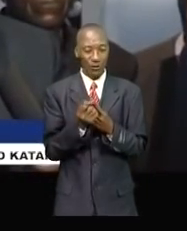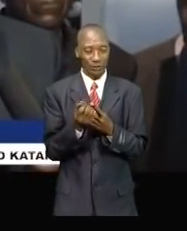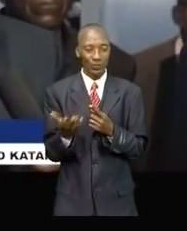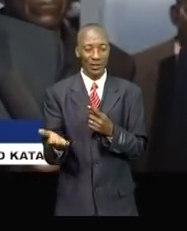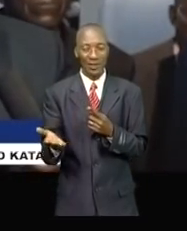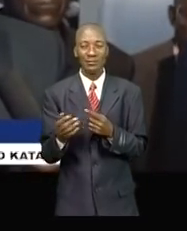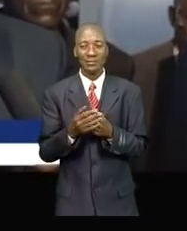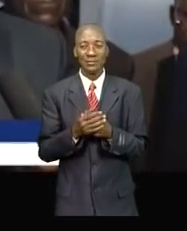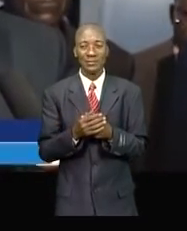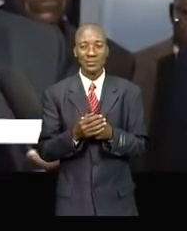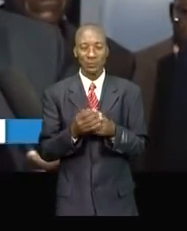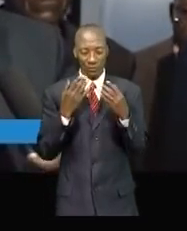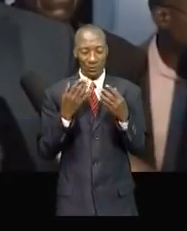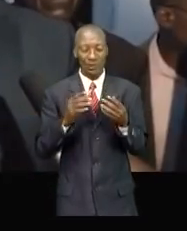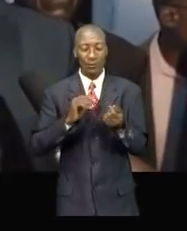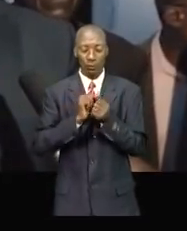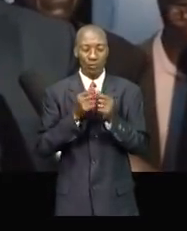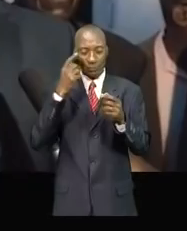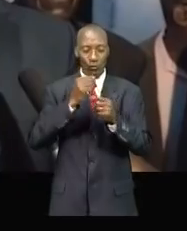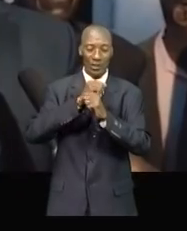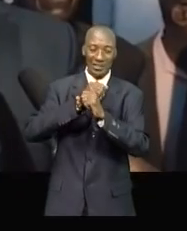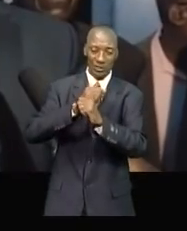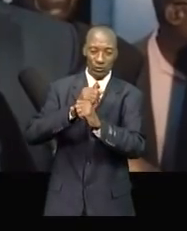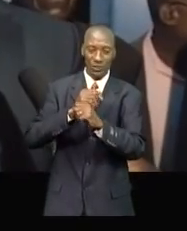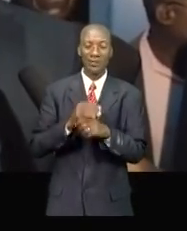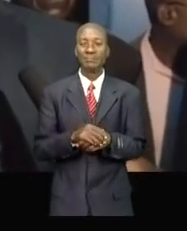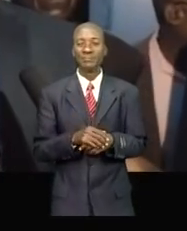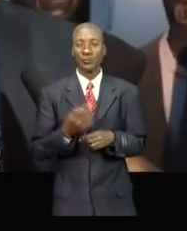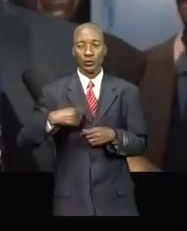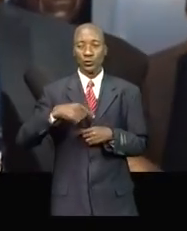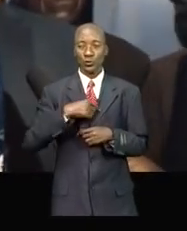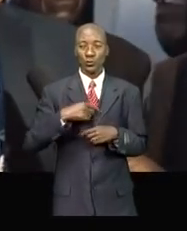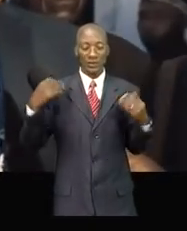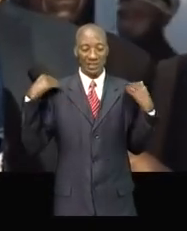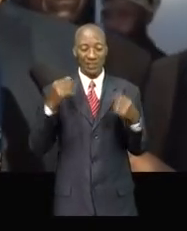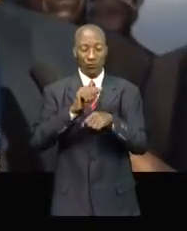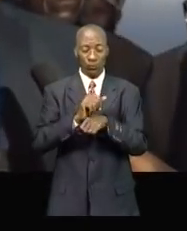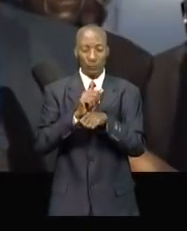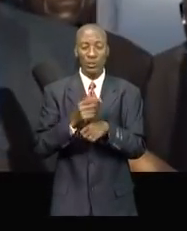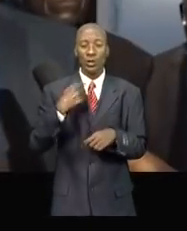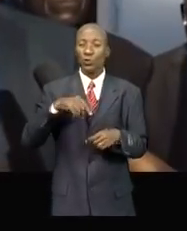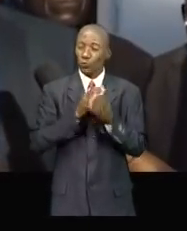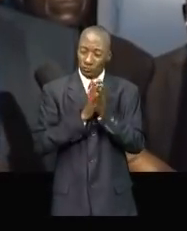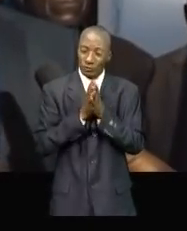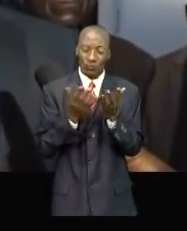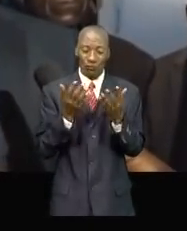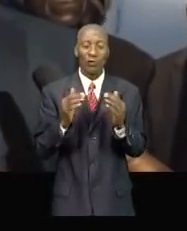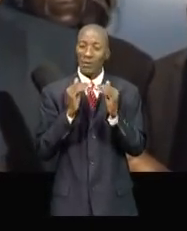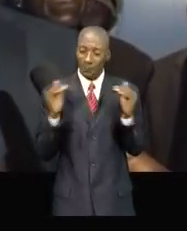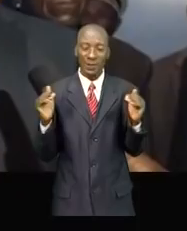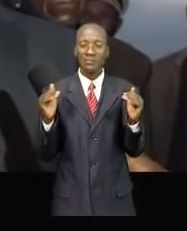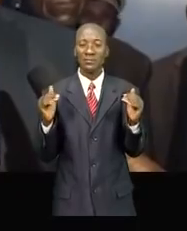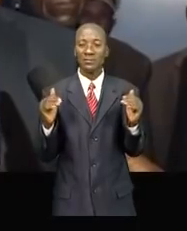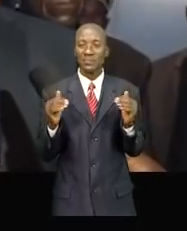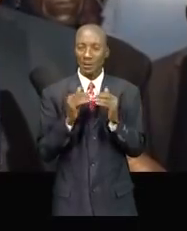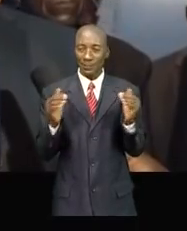ministre. Il a accepté de nous aider. À nous, en tant que chefs coutumiers, nous prenons toujours la paix dans nos entités et tout ça. Et nous travaillons sur